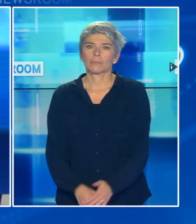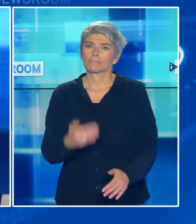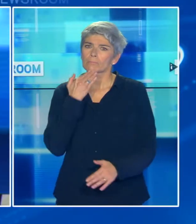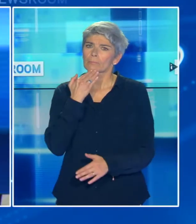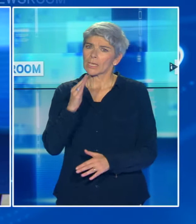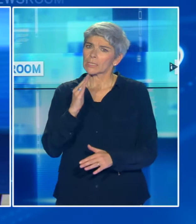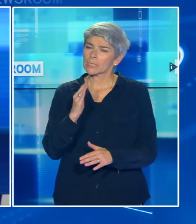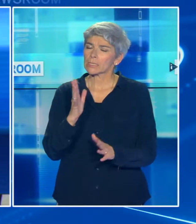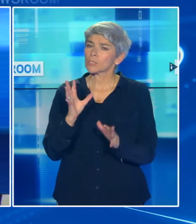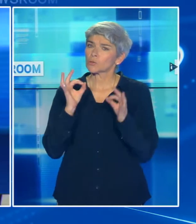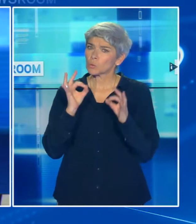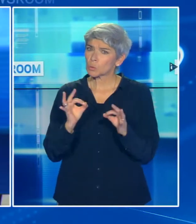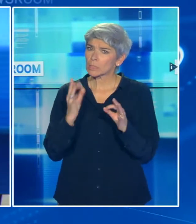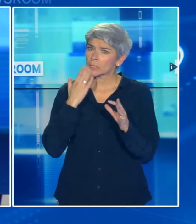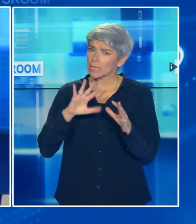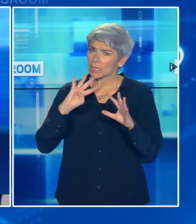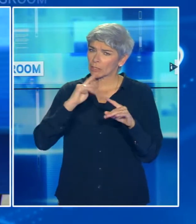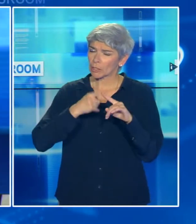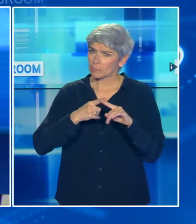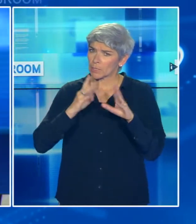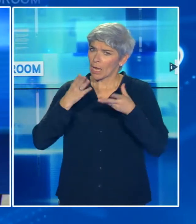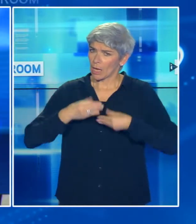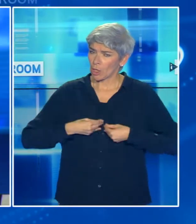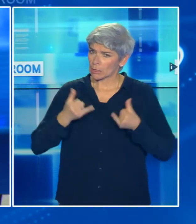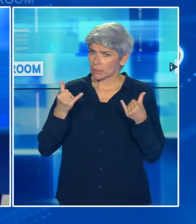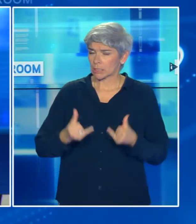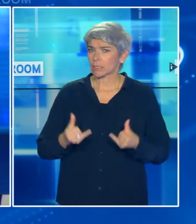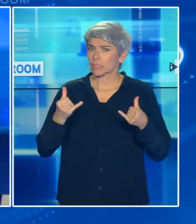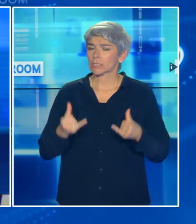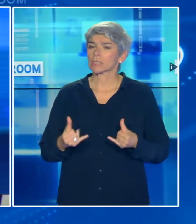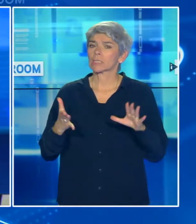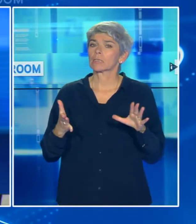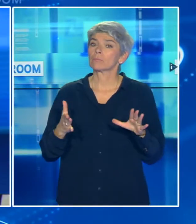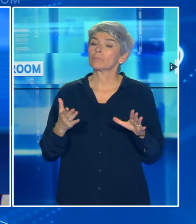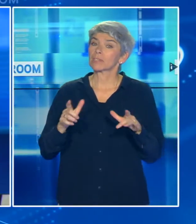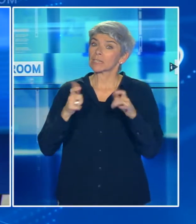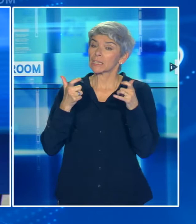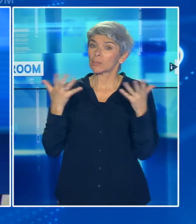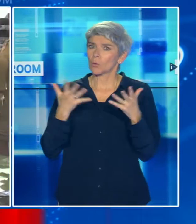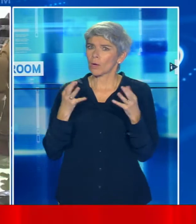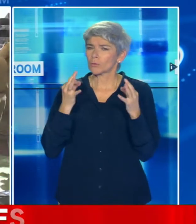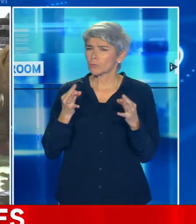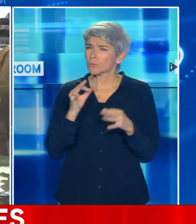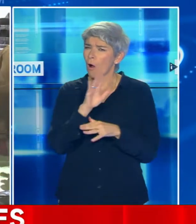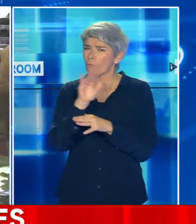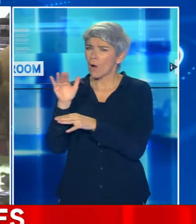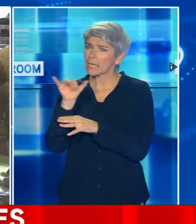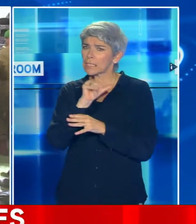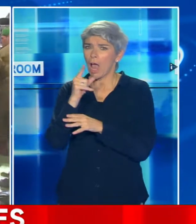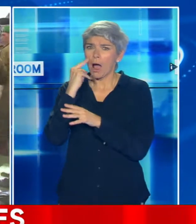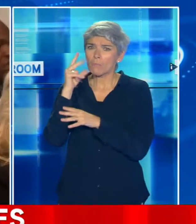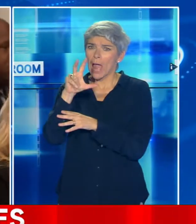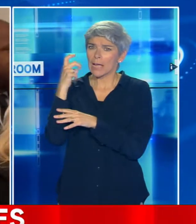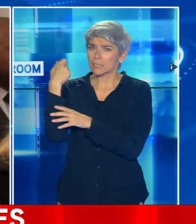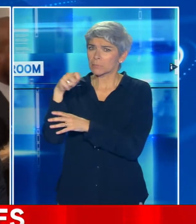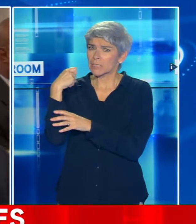Merci de poursuivre votre après-midi avec nous sur iTélé. Vous êtes dans la newsroom, il est 16h30. À la une, ce tout dernier adieu à Shimon Peres à